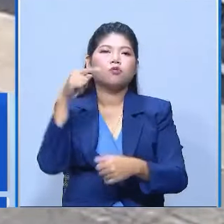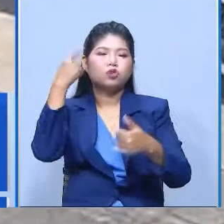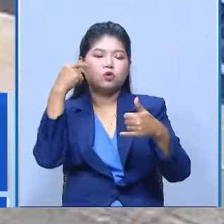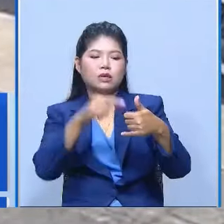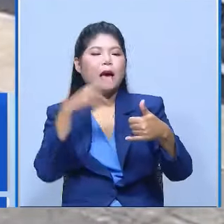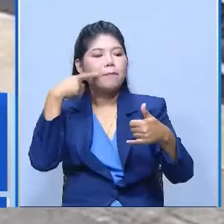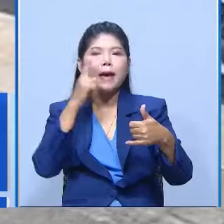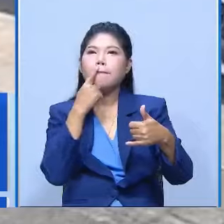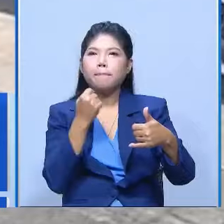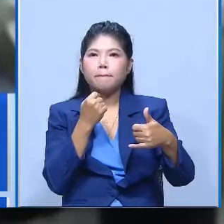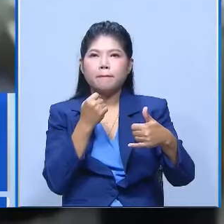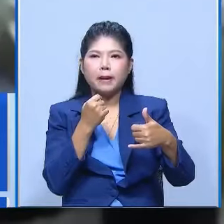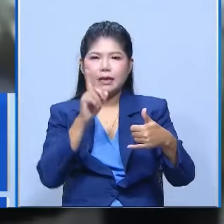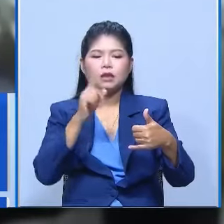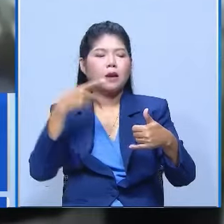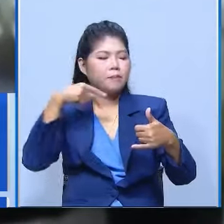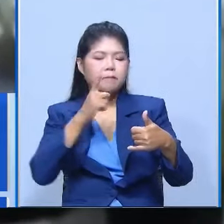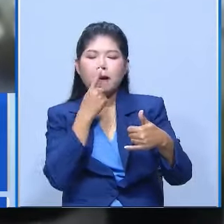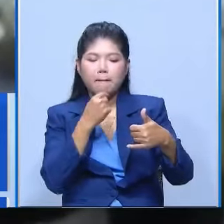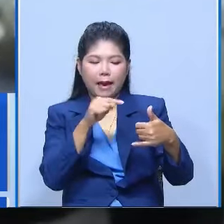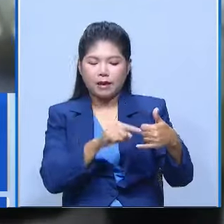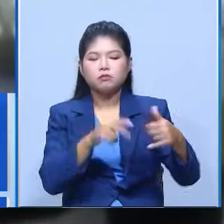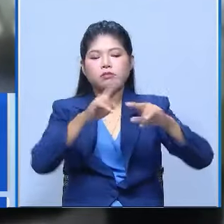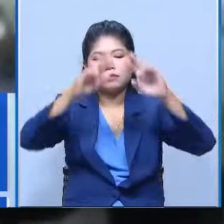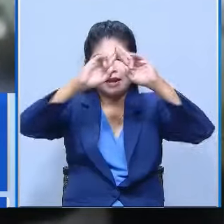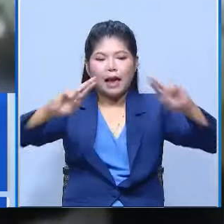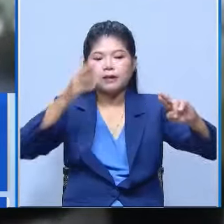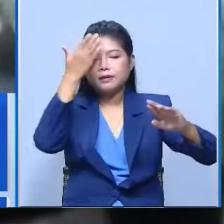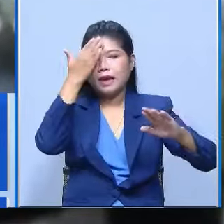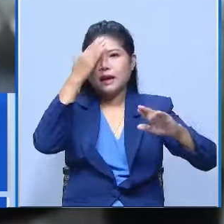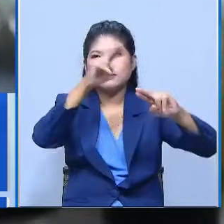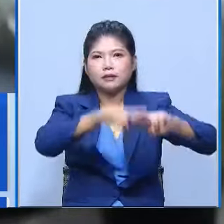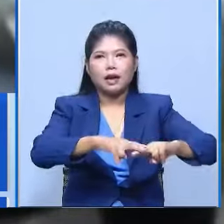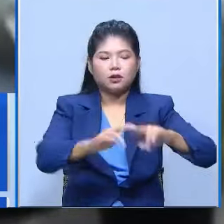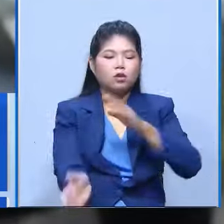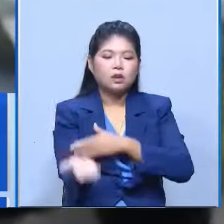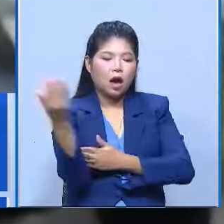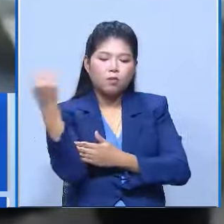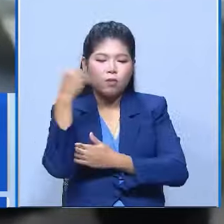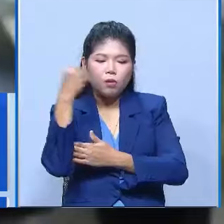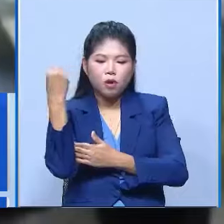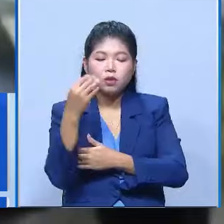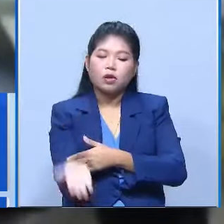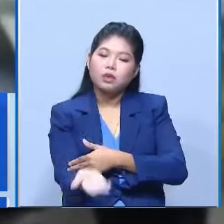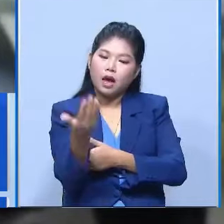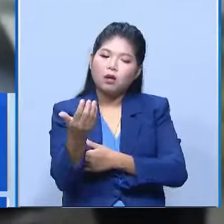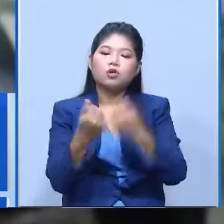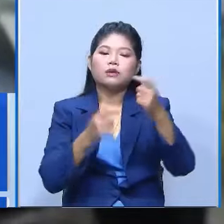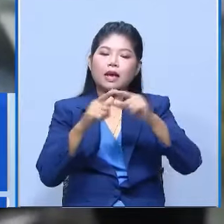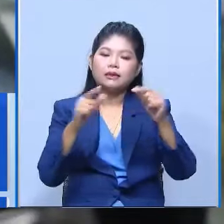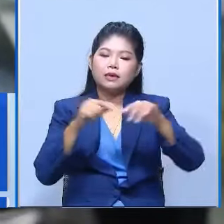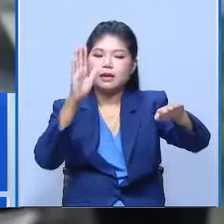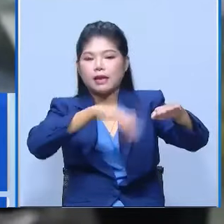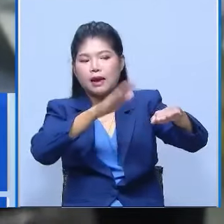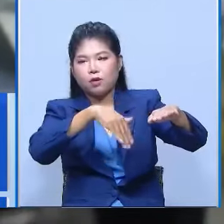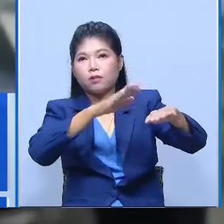แดงค่ะปกติป้าแดงอ่ะมานั่งหน้าร้านสะดวกซื้อตอนเช้าทุกวันล่ะสายๆก็จะโบกเรียกรถแท็กซี่ไปที่ต่